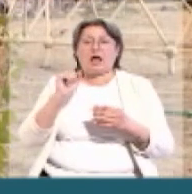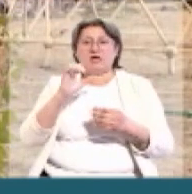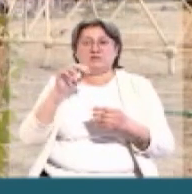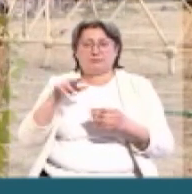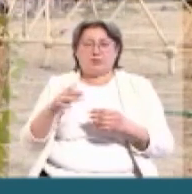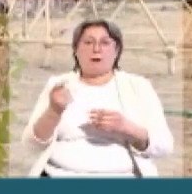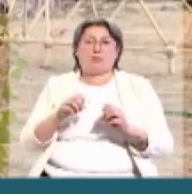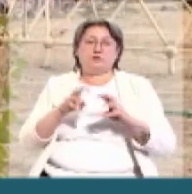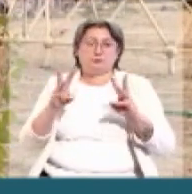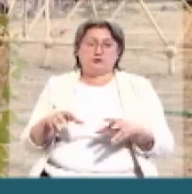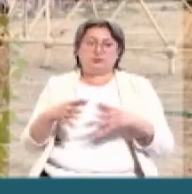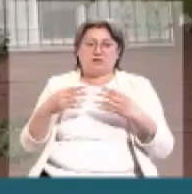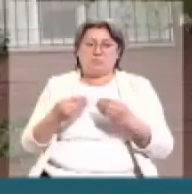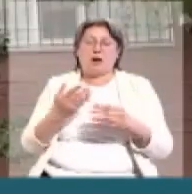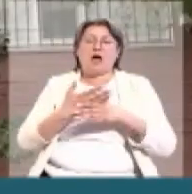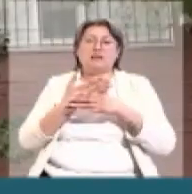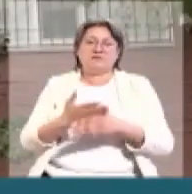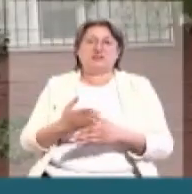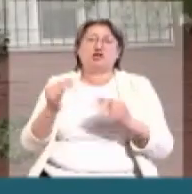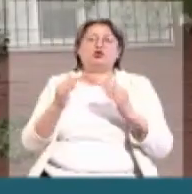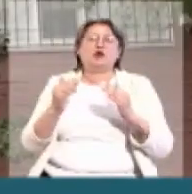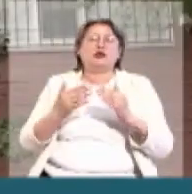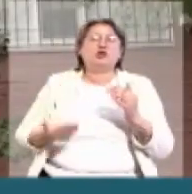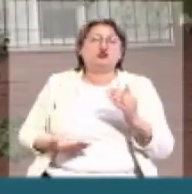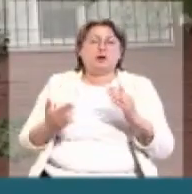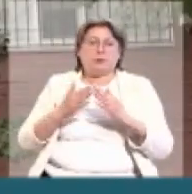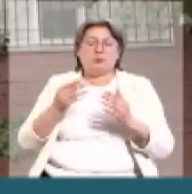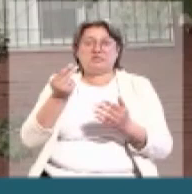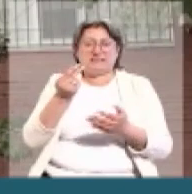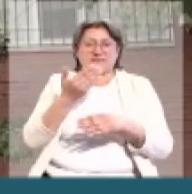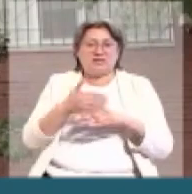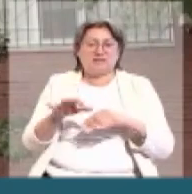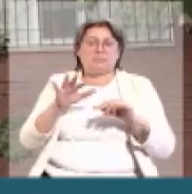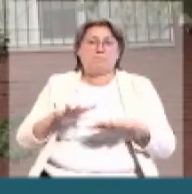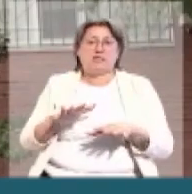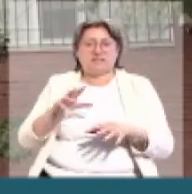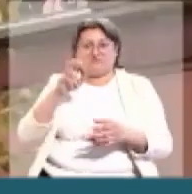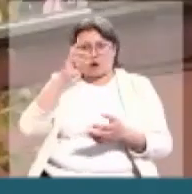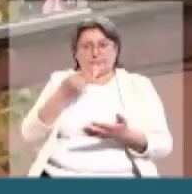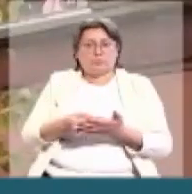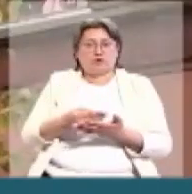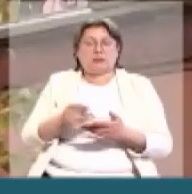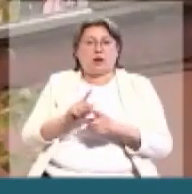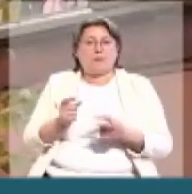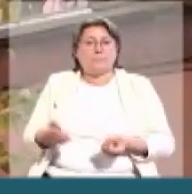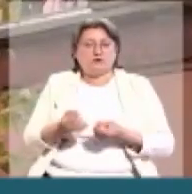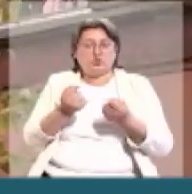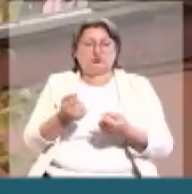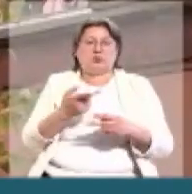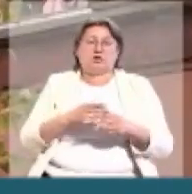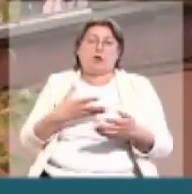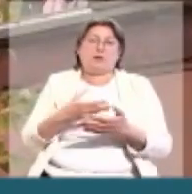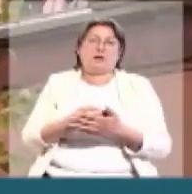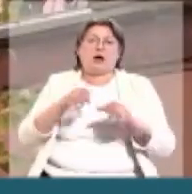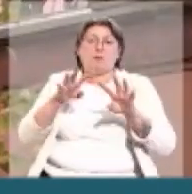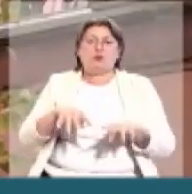АС малообеспеченным семьям оказывается и Жилищная помощь средства выделяют из местного бюджета такой вид поддержки подразумевает